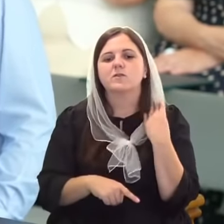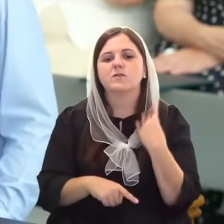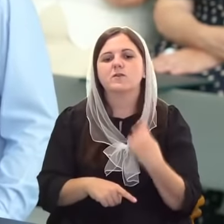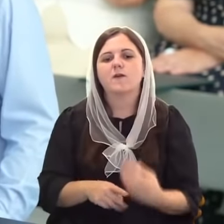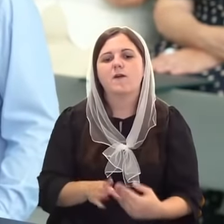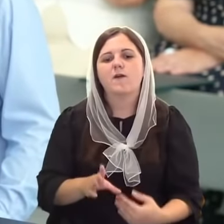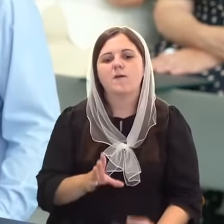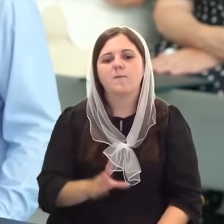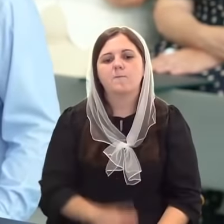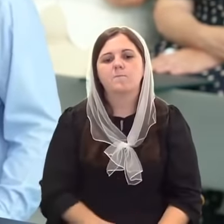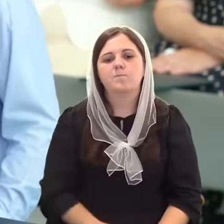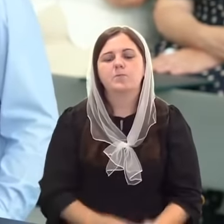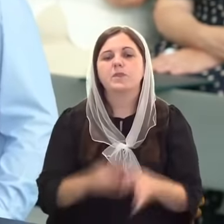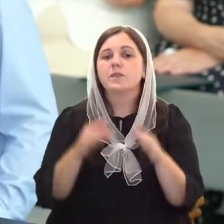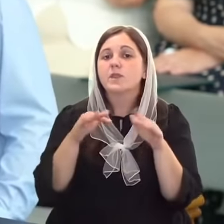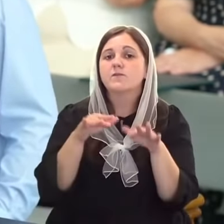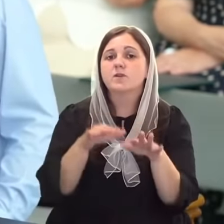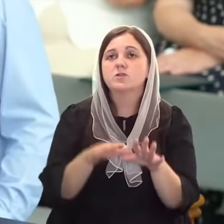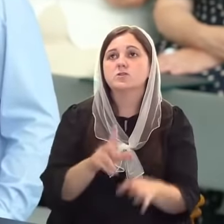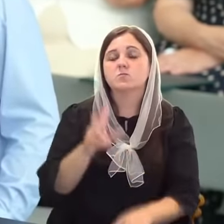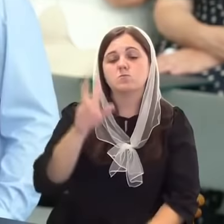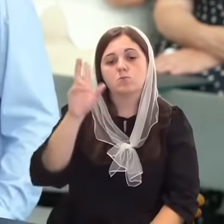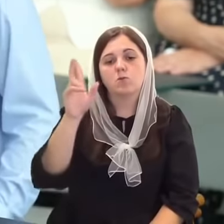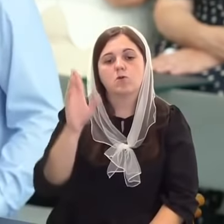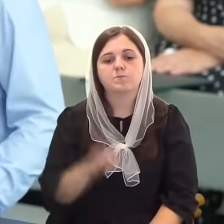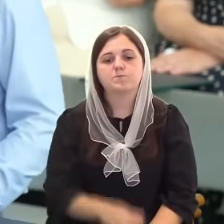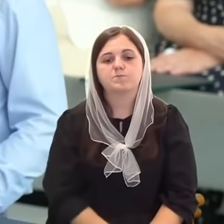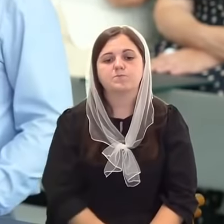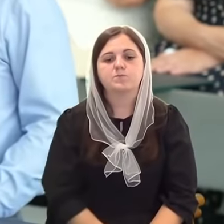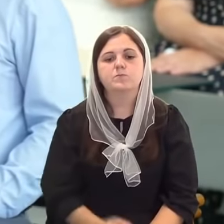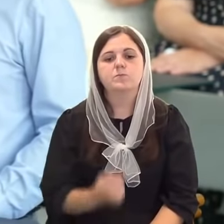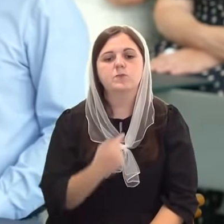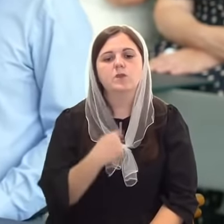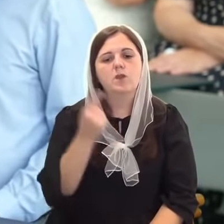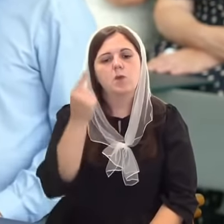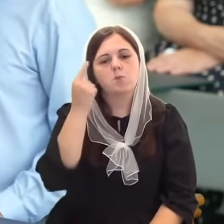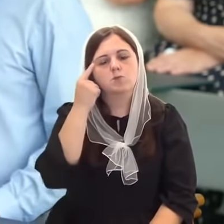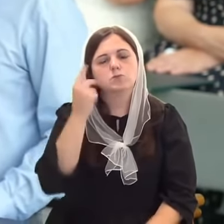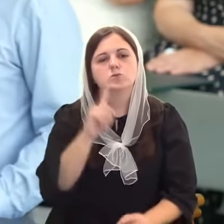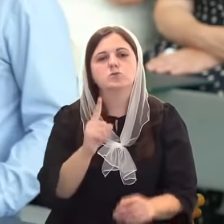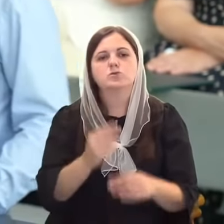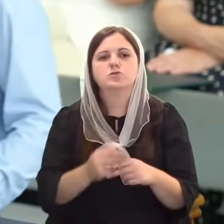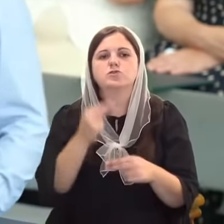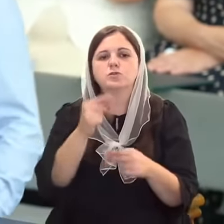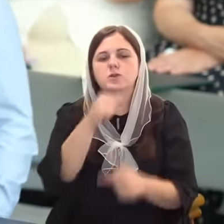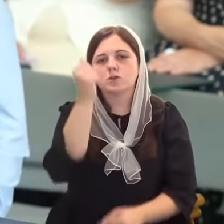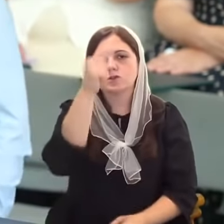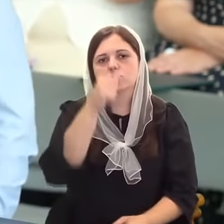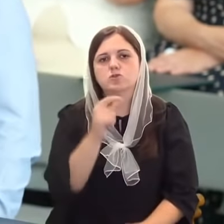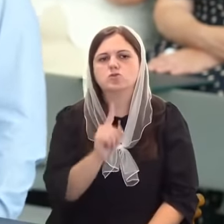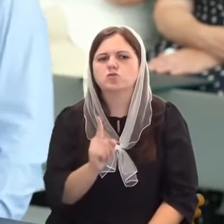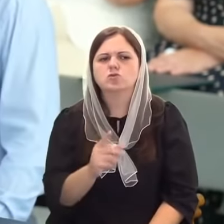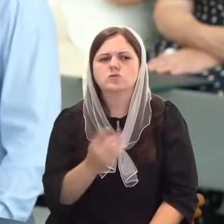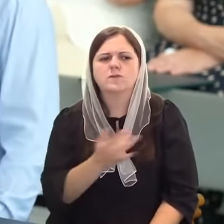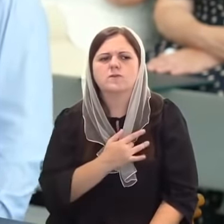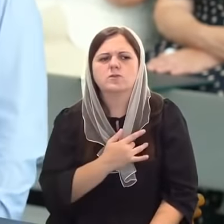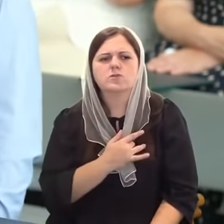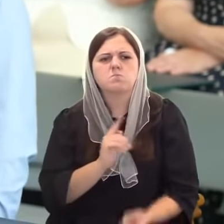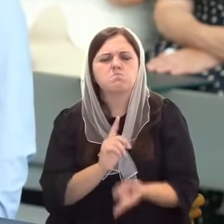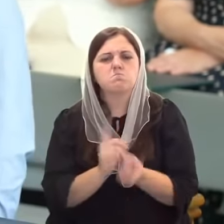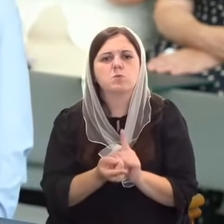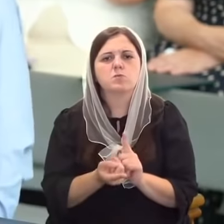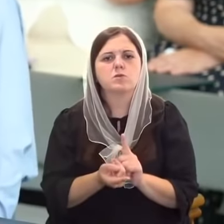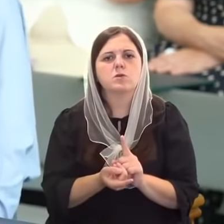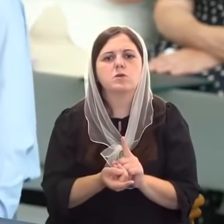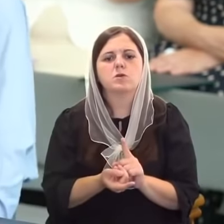была движима добрыми делами. Я помню, что через год что-то произошло в моем сердце.